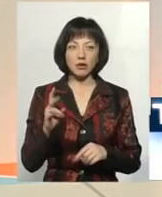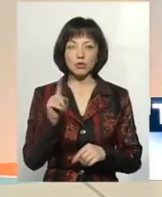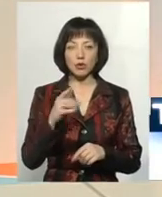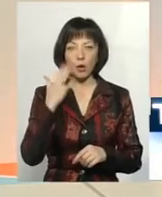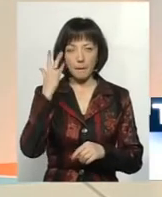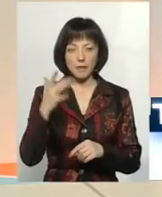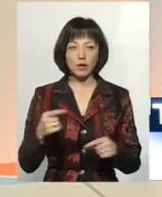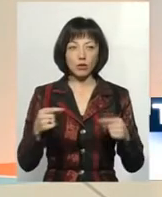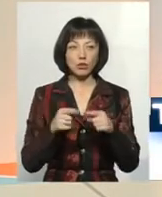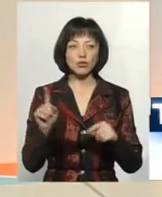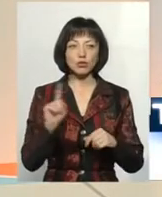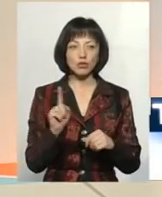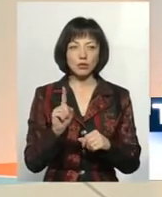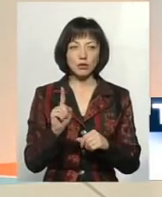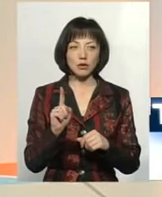метою, щоб